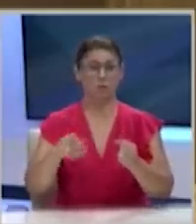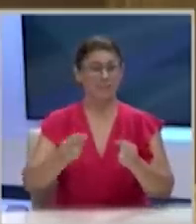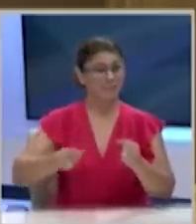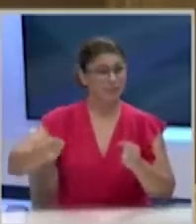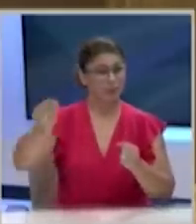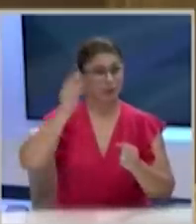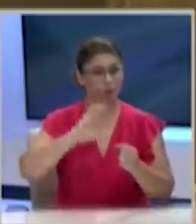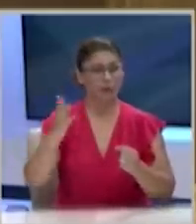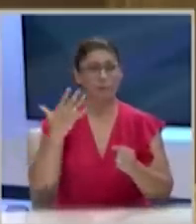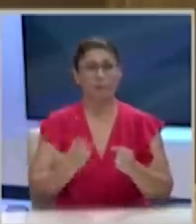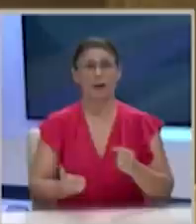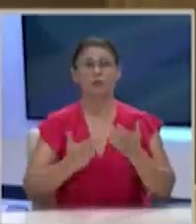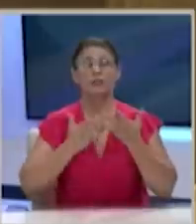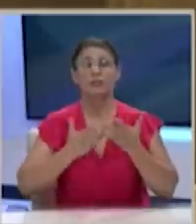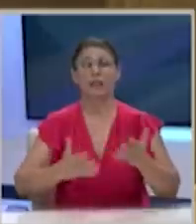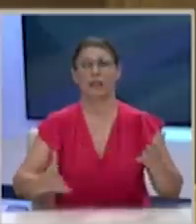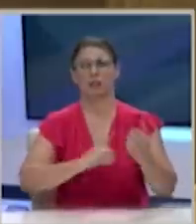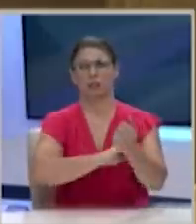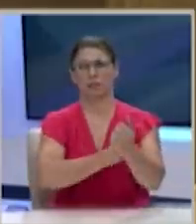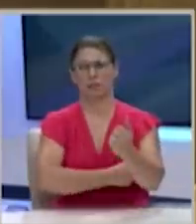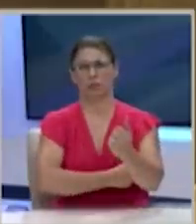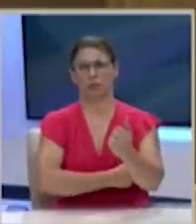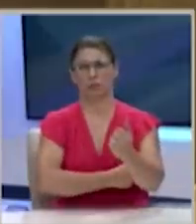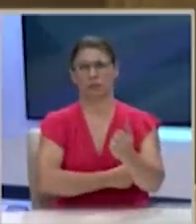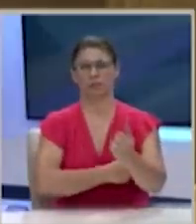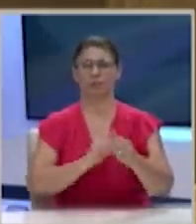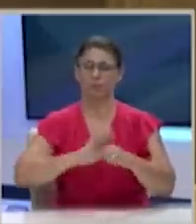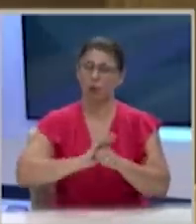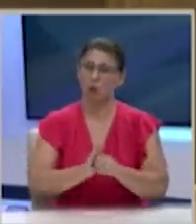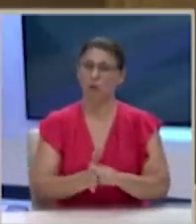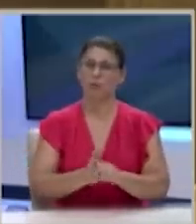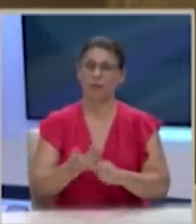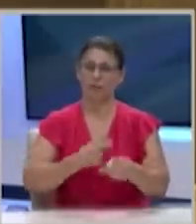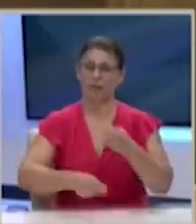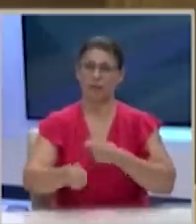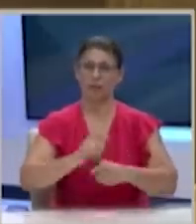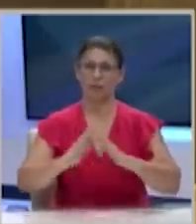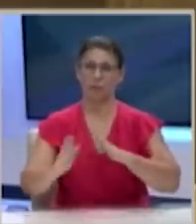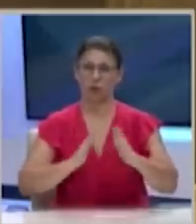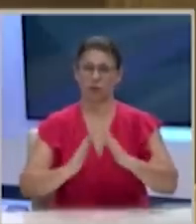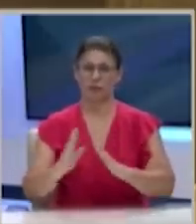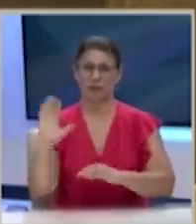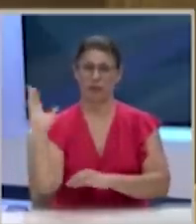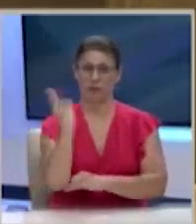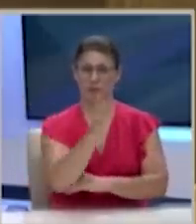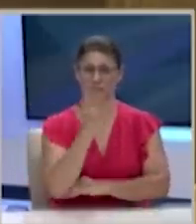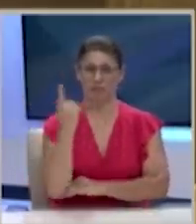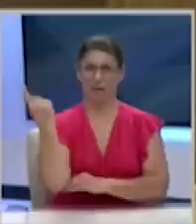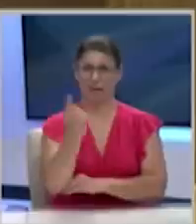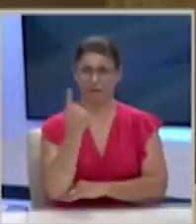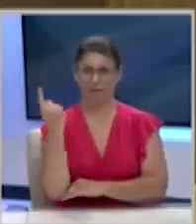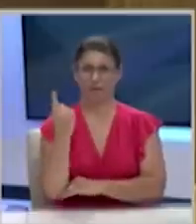υπερβολή, υπάρχουν τεράστιες δυνατότητες για την ολοκληρωμένη διαχείριση και προστασία των δασών, του περιβάλλοντος, για